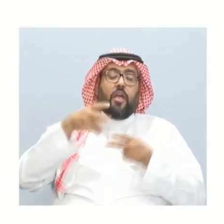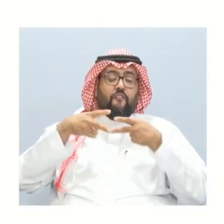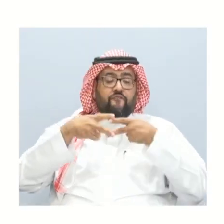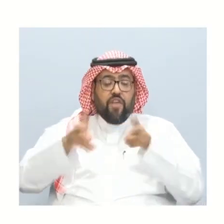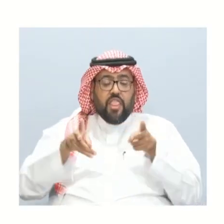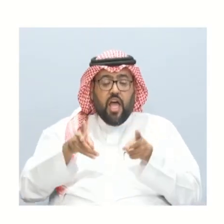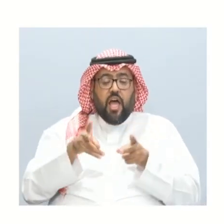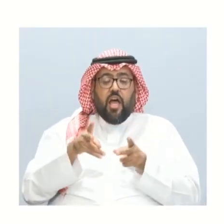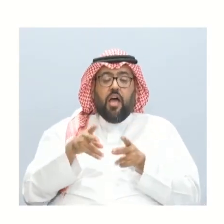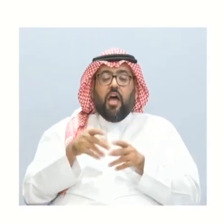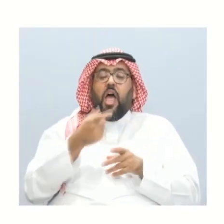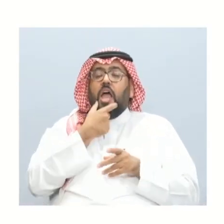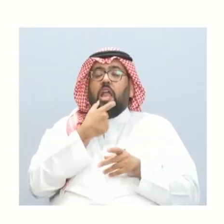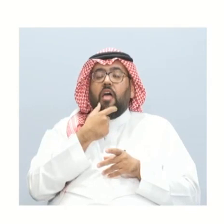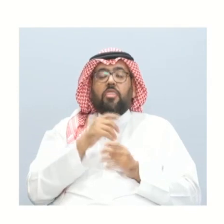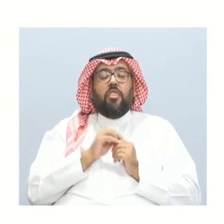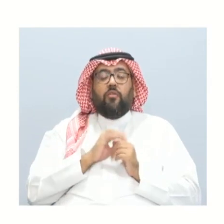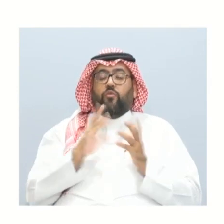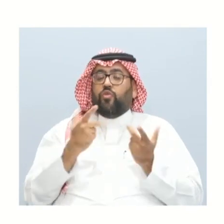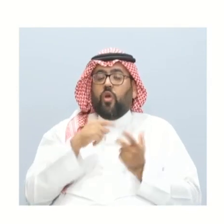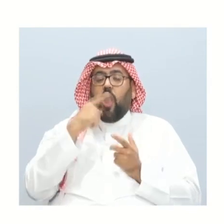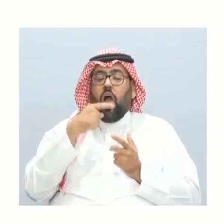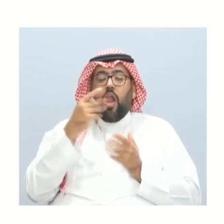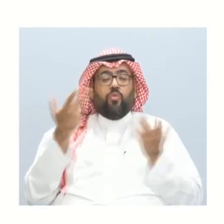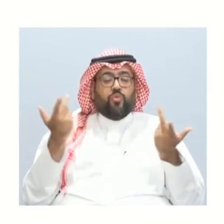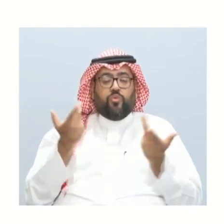الملك رحمه الله الرياض